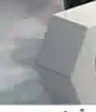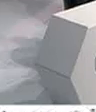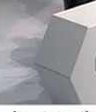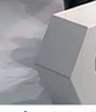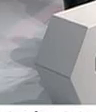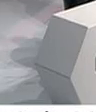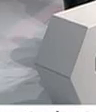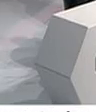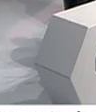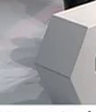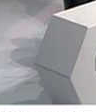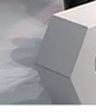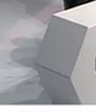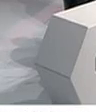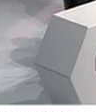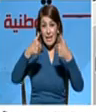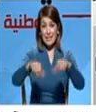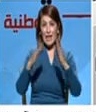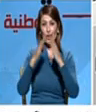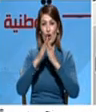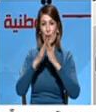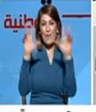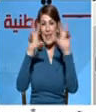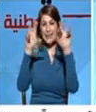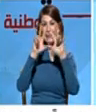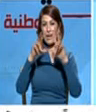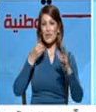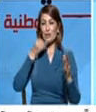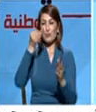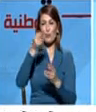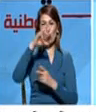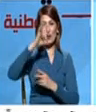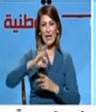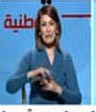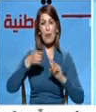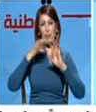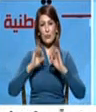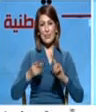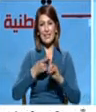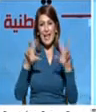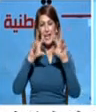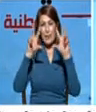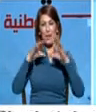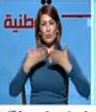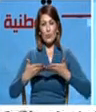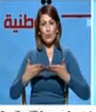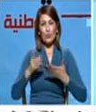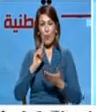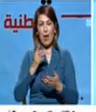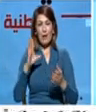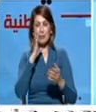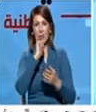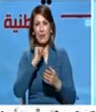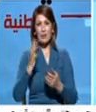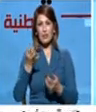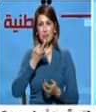كما قلنا خليك فى دارك الوطنيه تعطيك صحيح اه اللي بدو ما حاجه لكن اه من الجيش ما